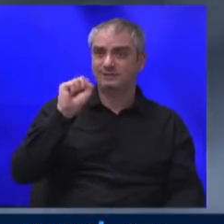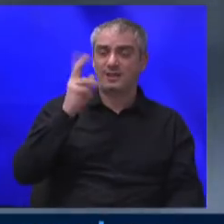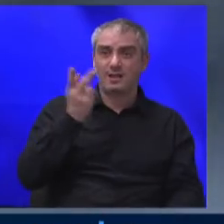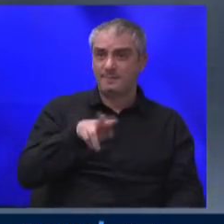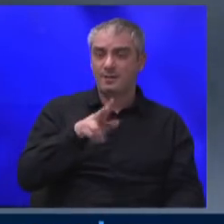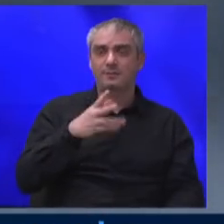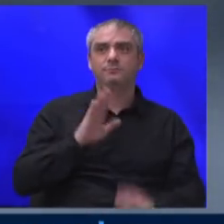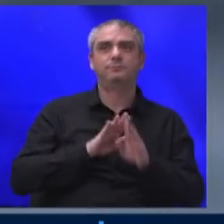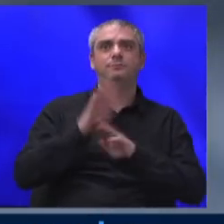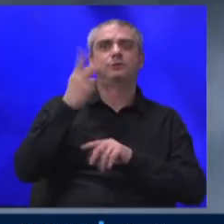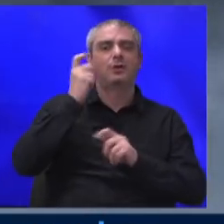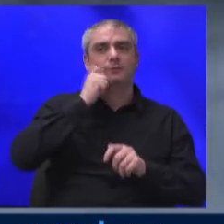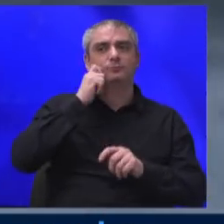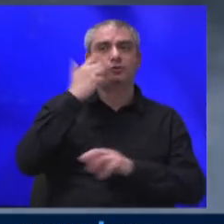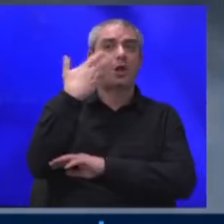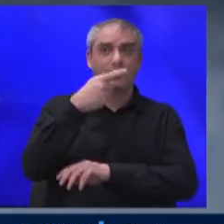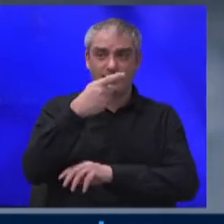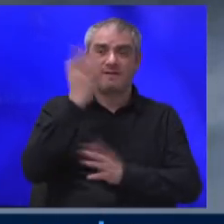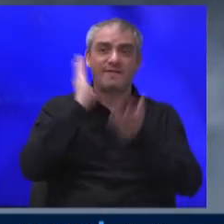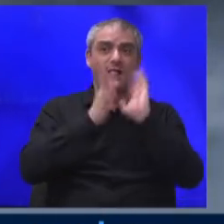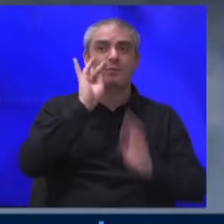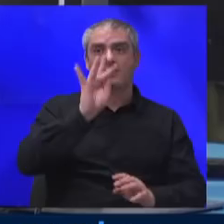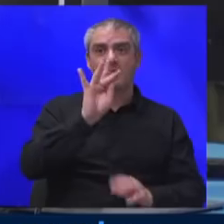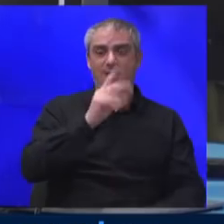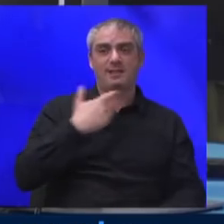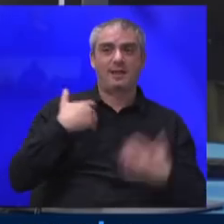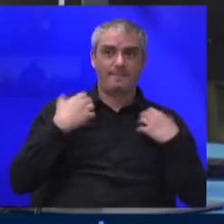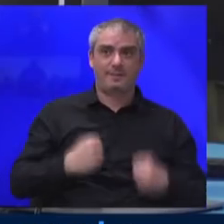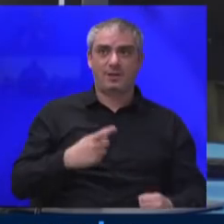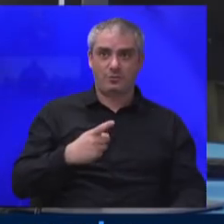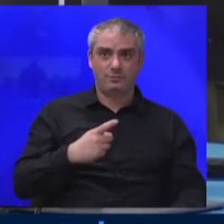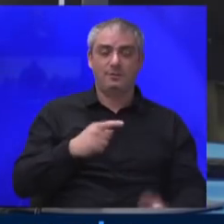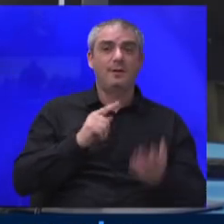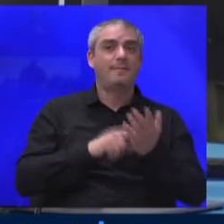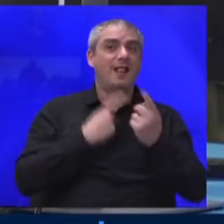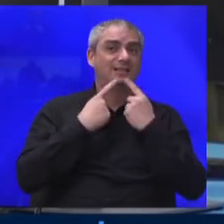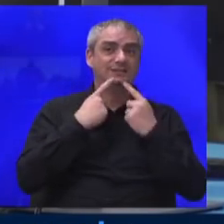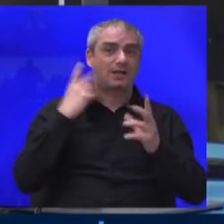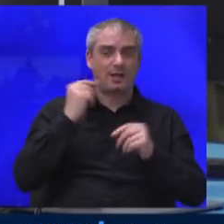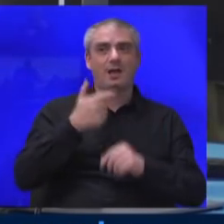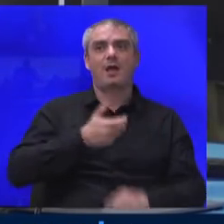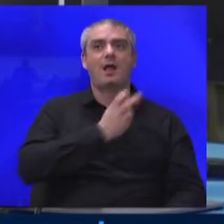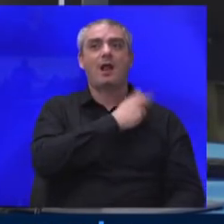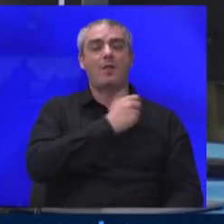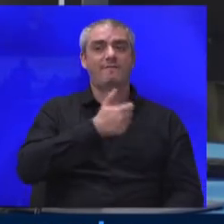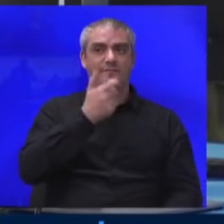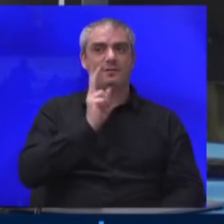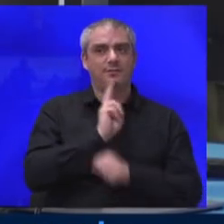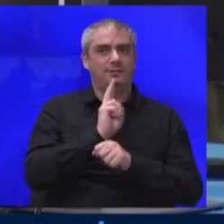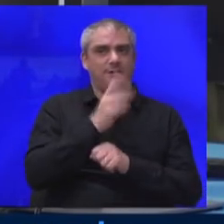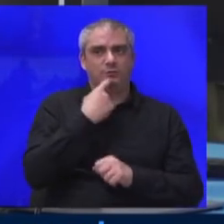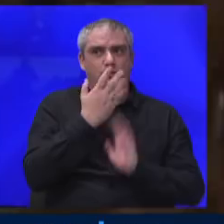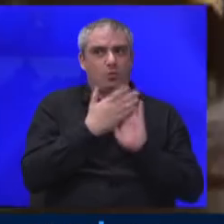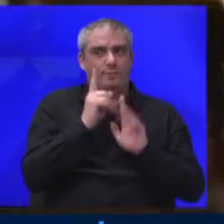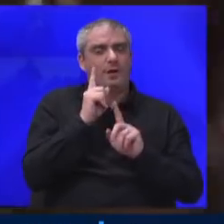עלייה חדה בפשיעה הלאומנית ובאלימות נגד כוחות הביטחון. לאורך השיחה נזהר אלוף פיקוד המרכז בלשונו, אבל